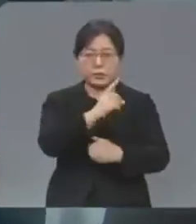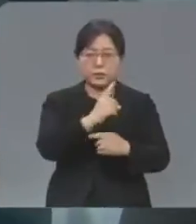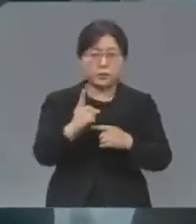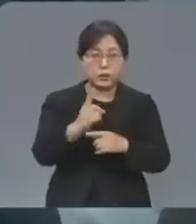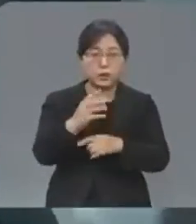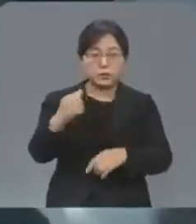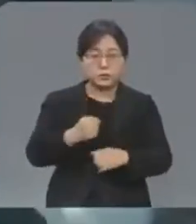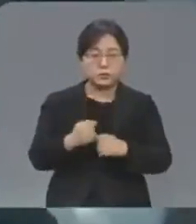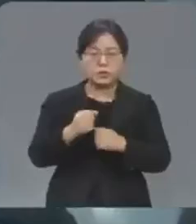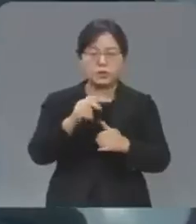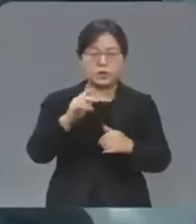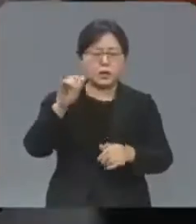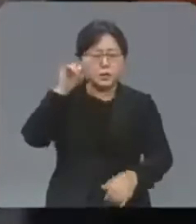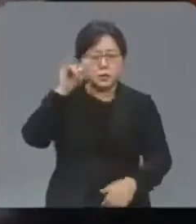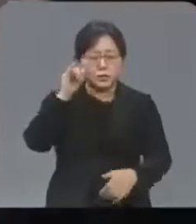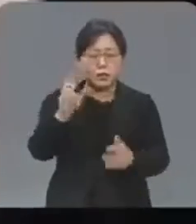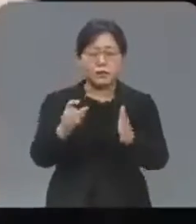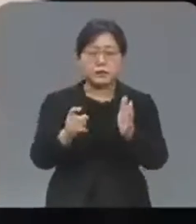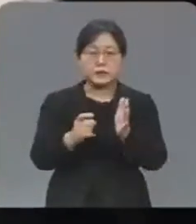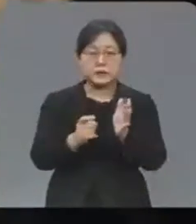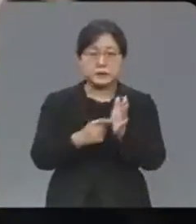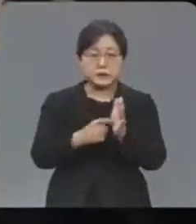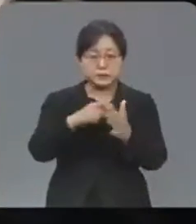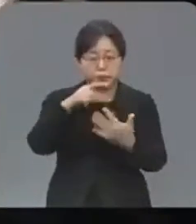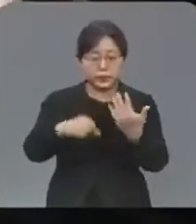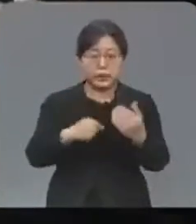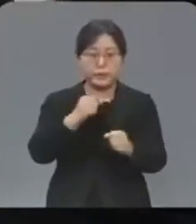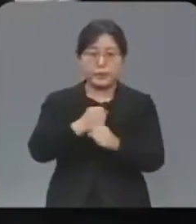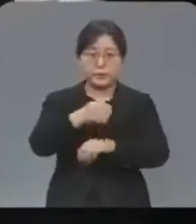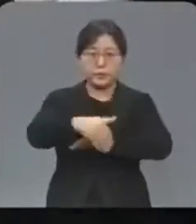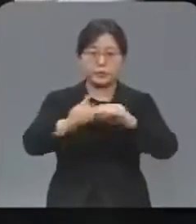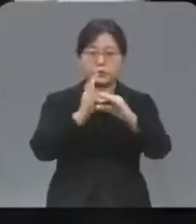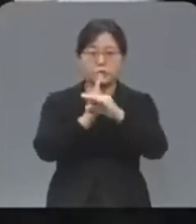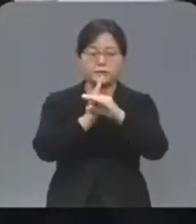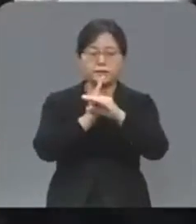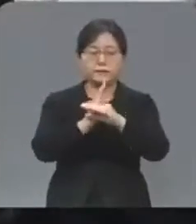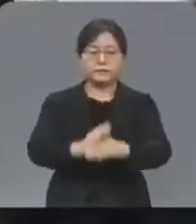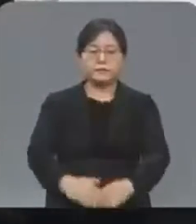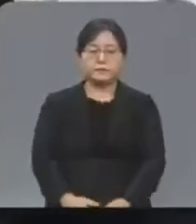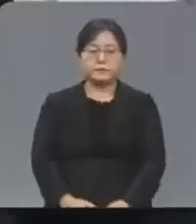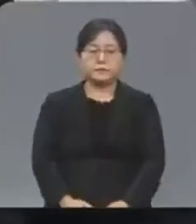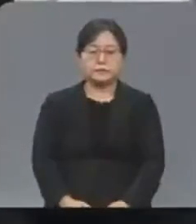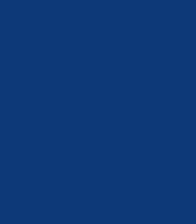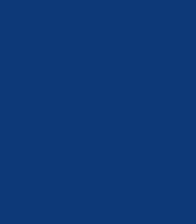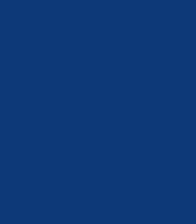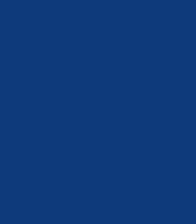토대로 인공지능 응급 의료 시스템을 확대할 계획입니다. KBS 뉴스 김호입니다.